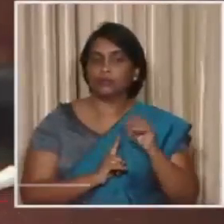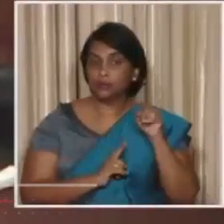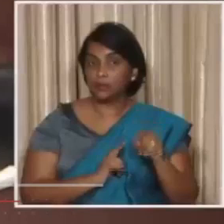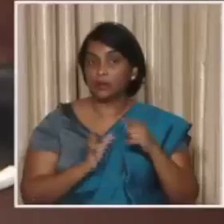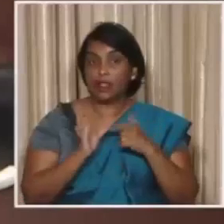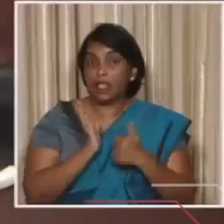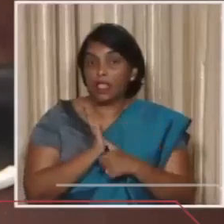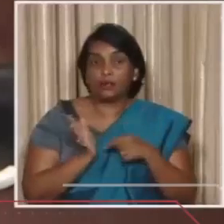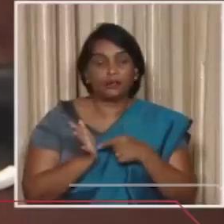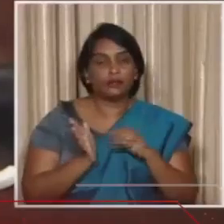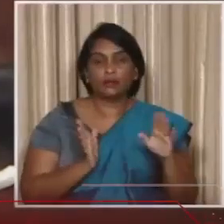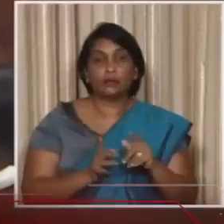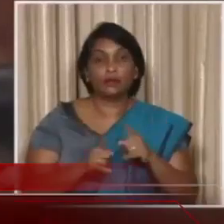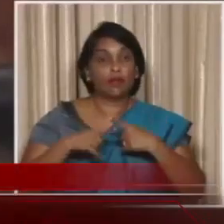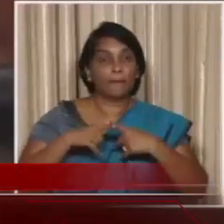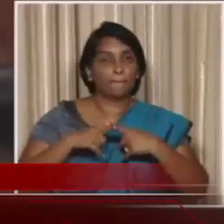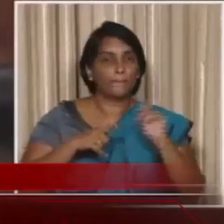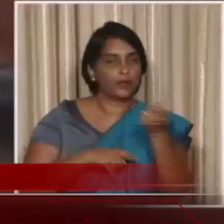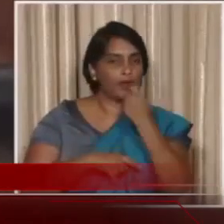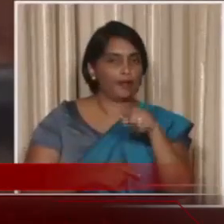පනතක් නෙවෙයි මේක කඩුවක්.